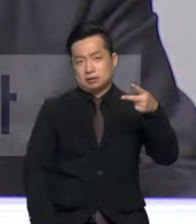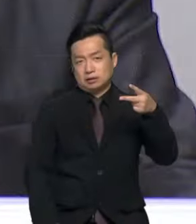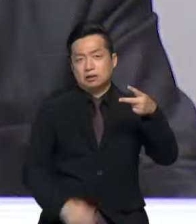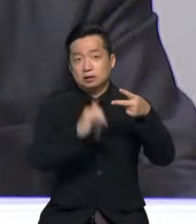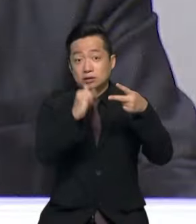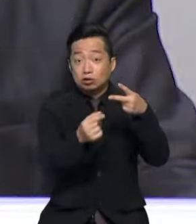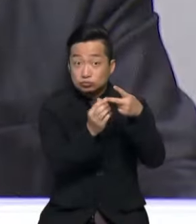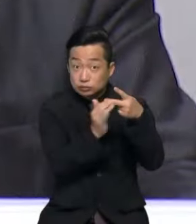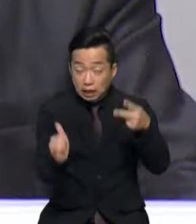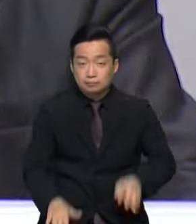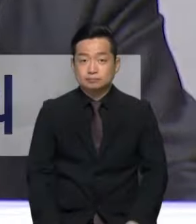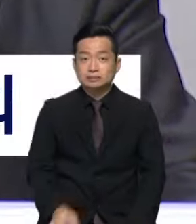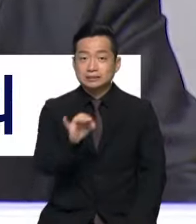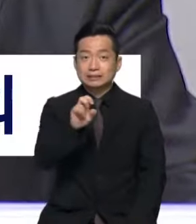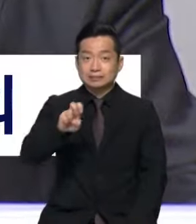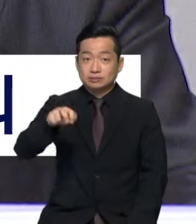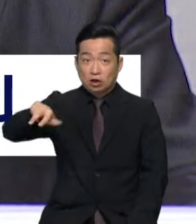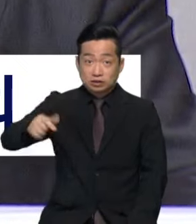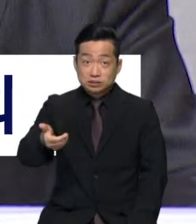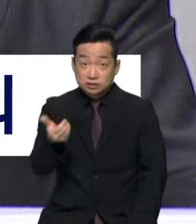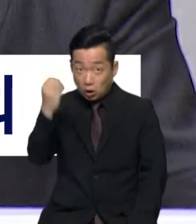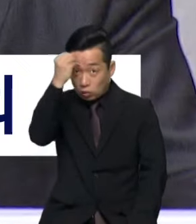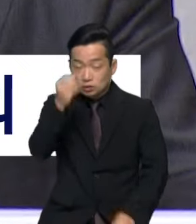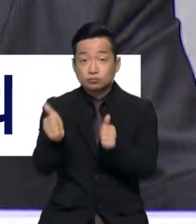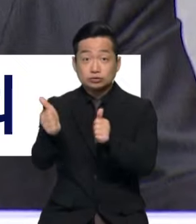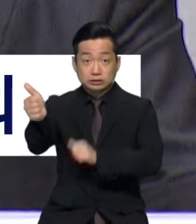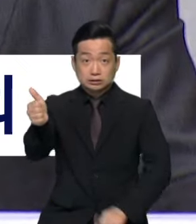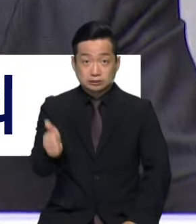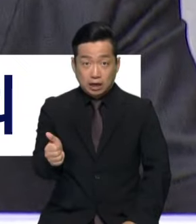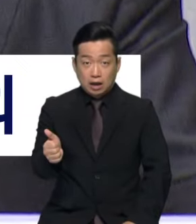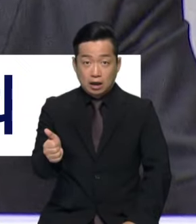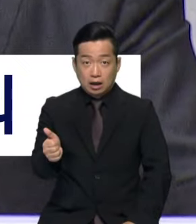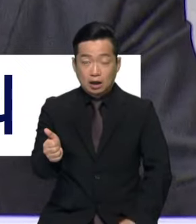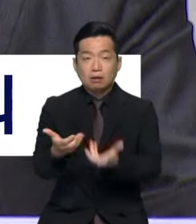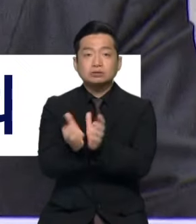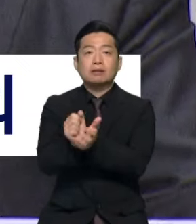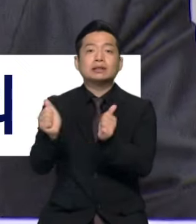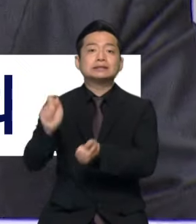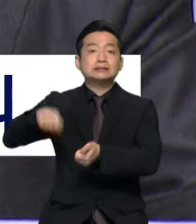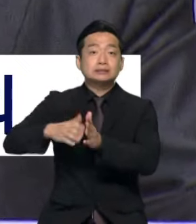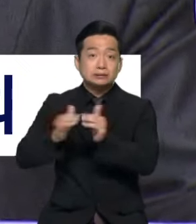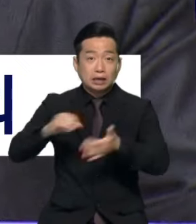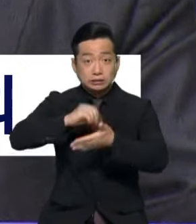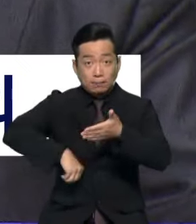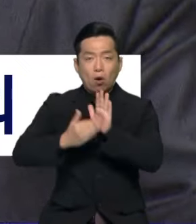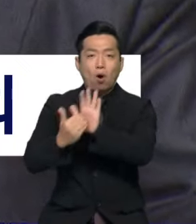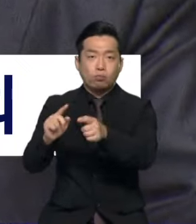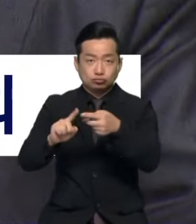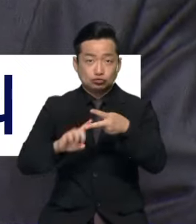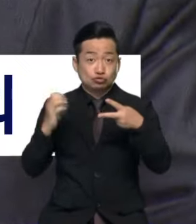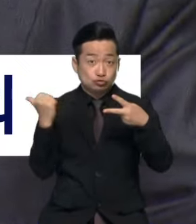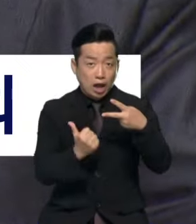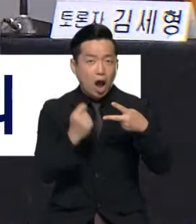전 대법원장은 임성근 전 고등법원 부장판사의 사표 수리를 거부하고 국회에 거짓 해명한 혐의를 받습니다.